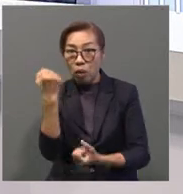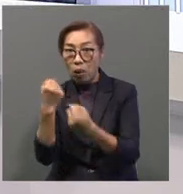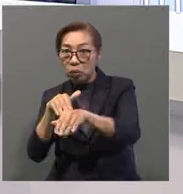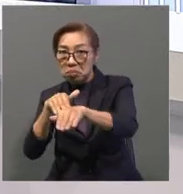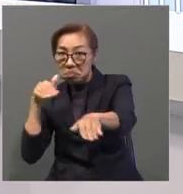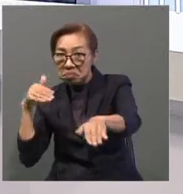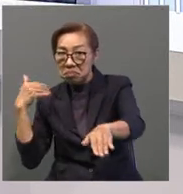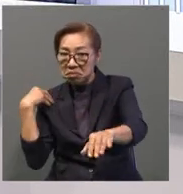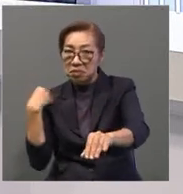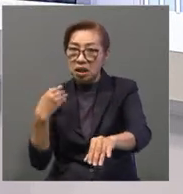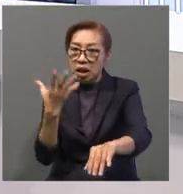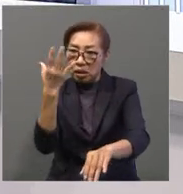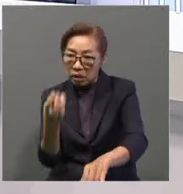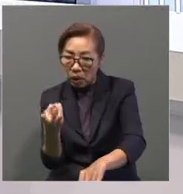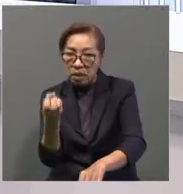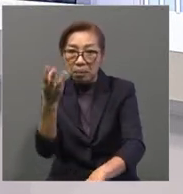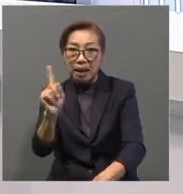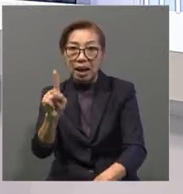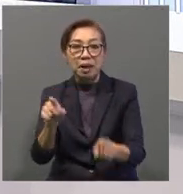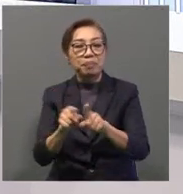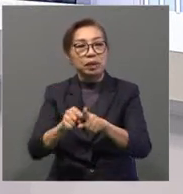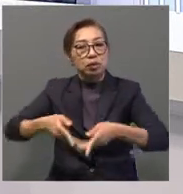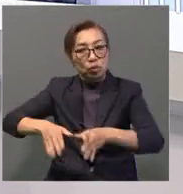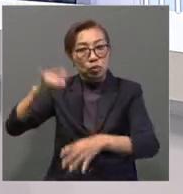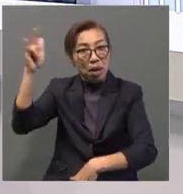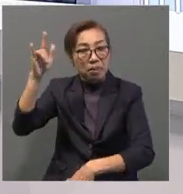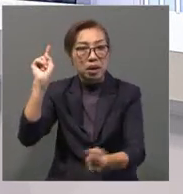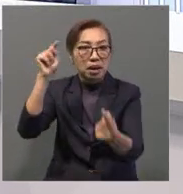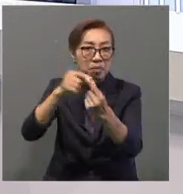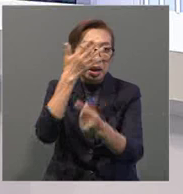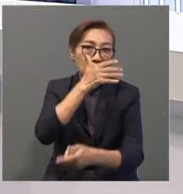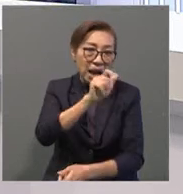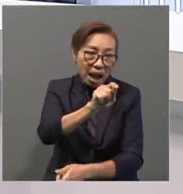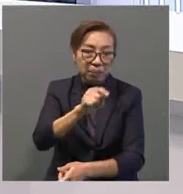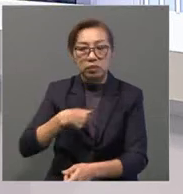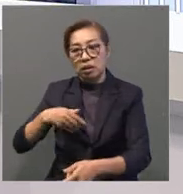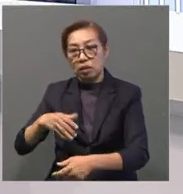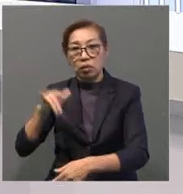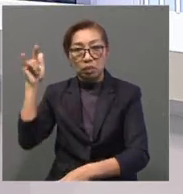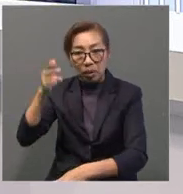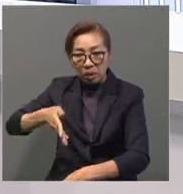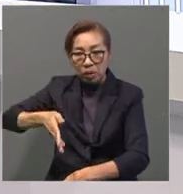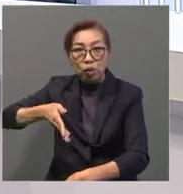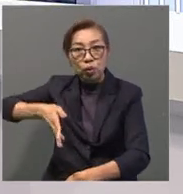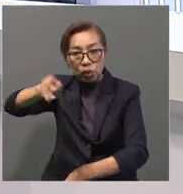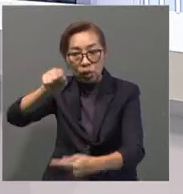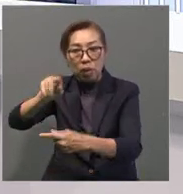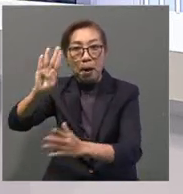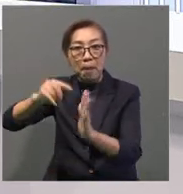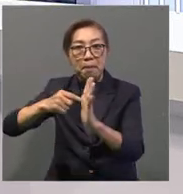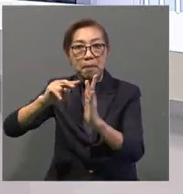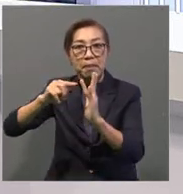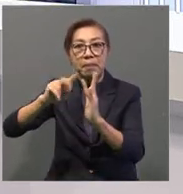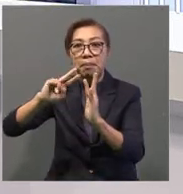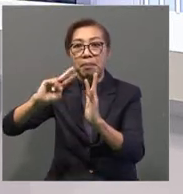ถนนวิภาวดีรังสิตที่จะไปนนทบุรีอย่างงามส่วนตรงบางเขนเนี่ยสภาพการจราจรมันจะสามารถ